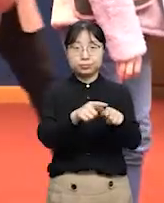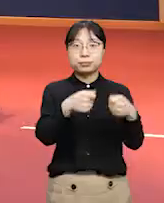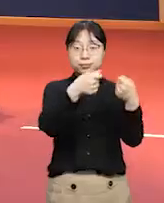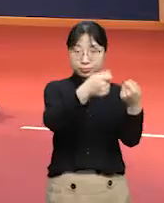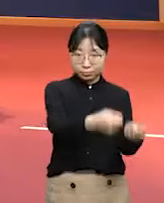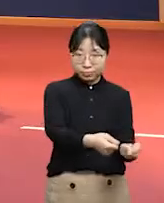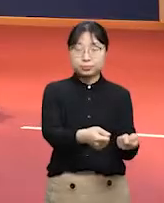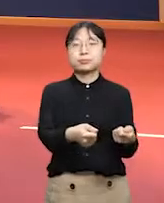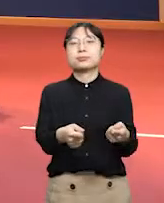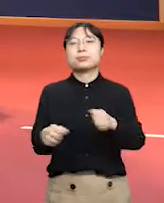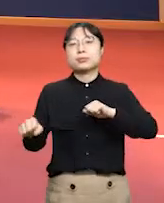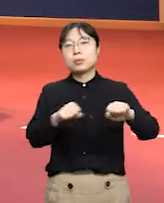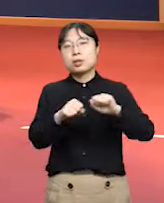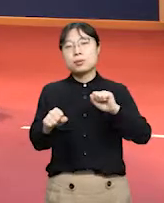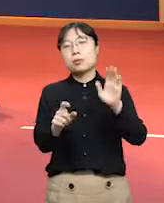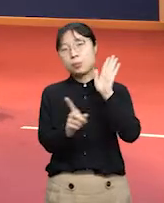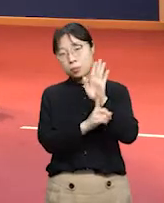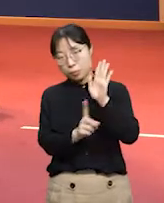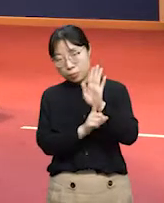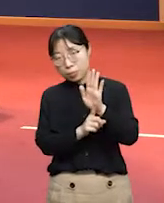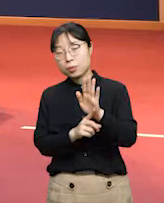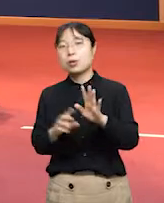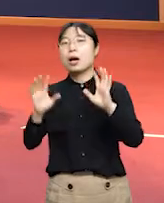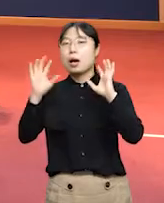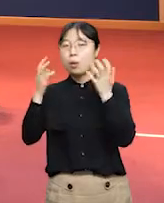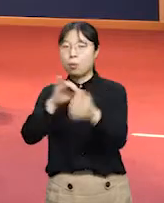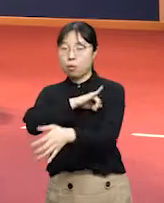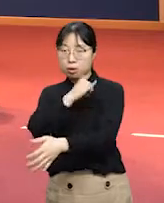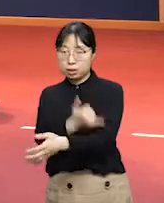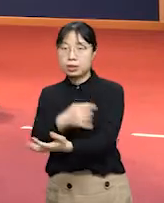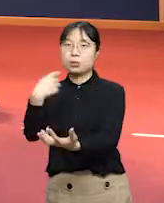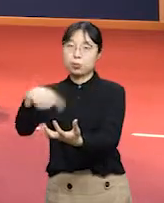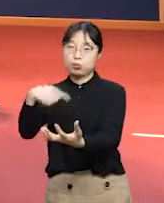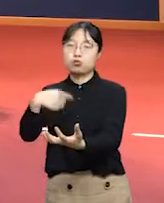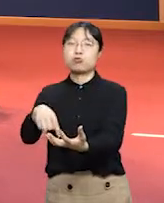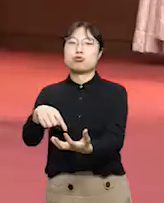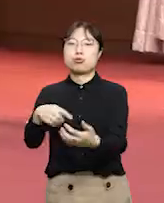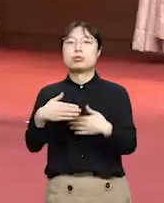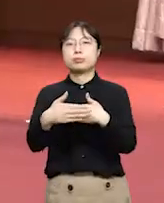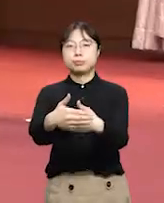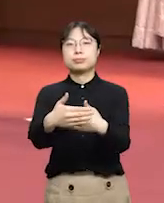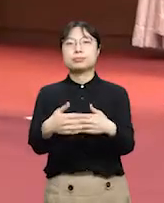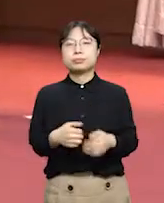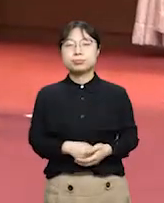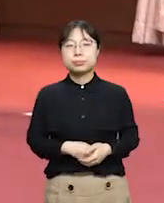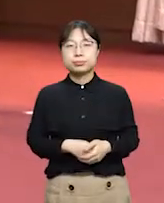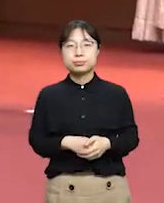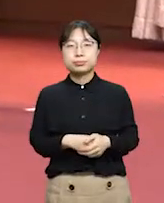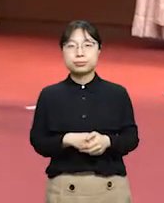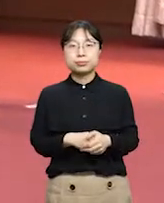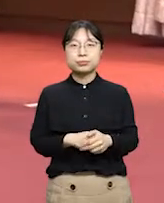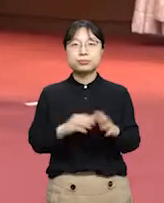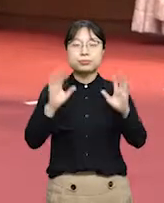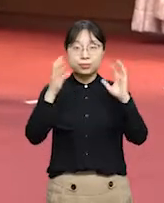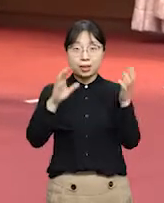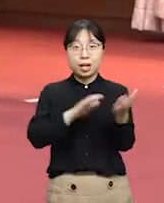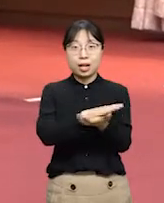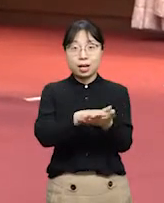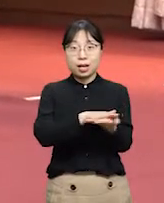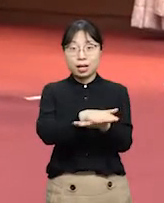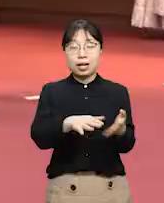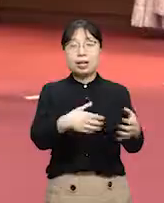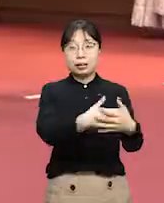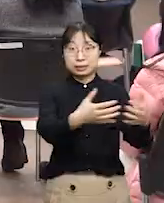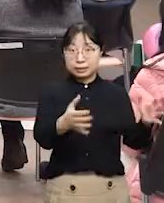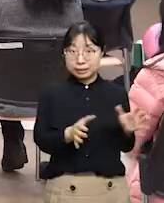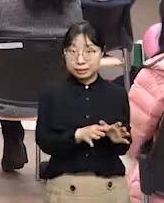내용 오리엔테이션, 아동의 놀권리 교육 등의 순서가 이어졌습니다. 놀이터 프렌즈는 이날 발대식을 시작으로 의왕